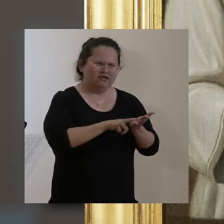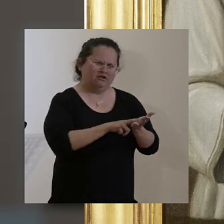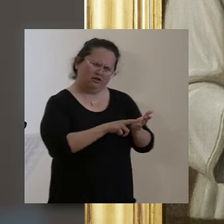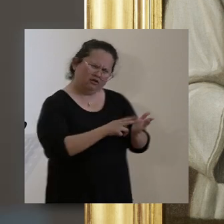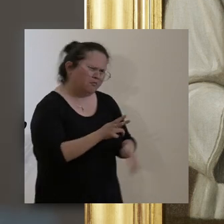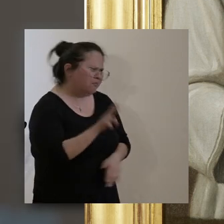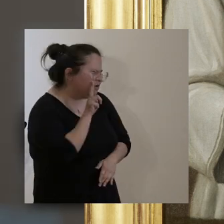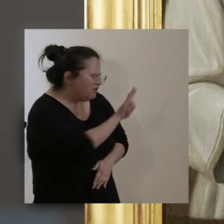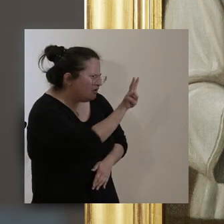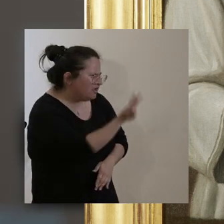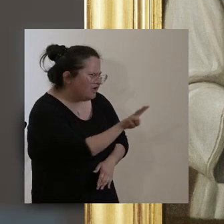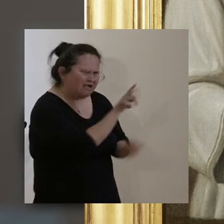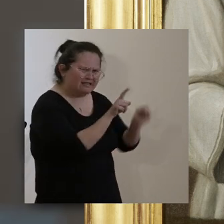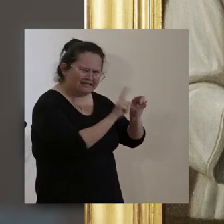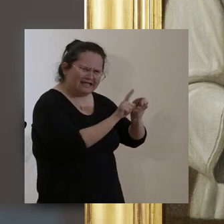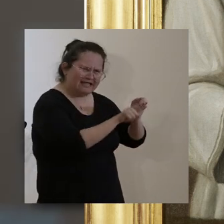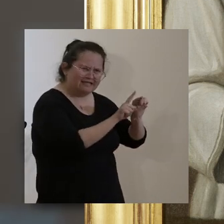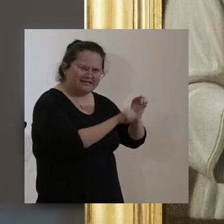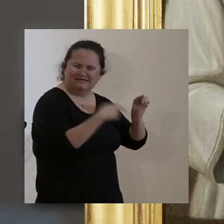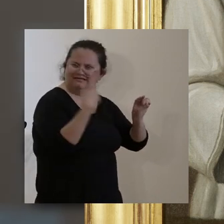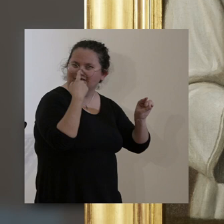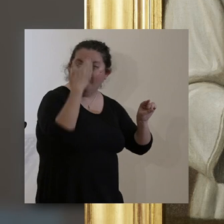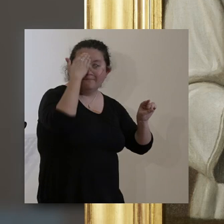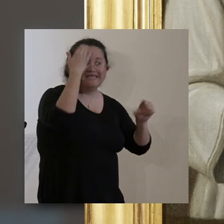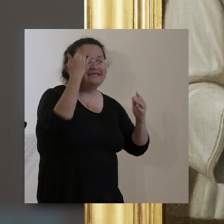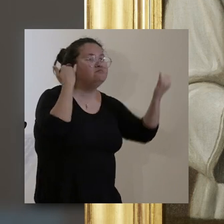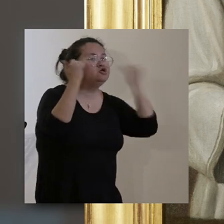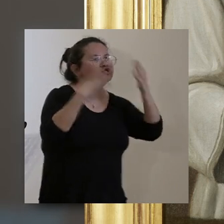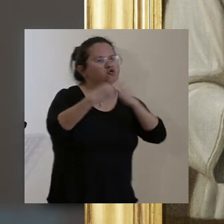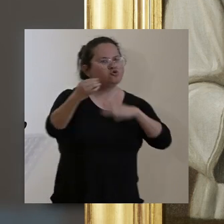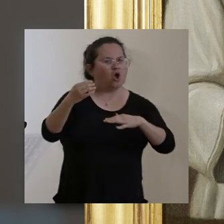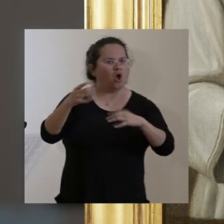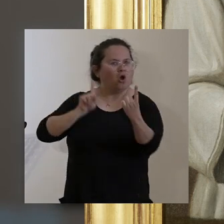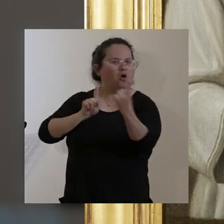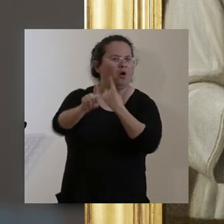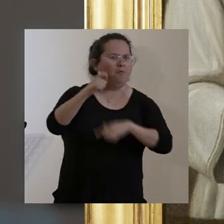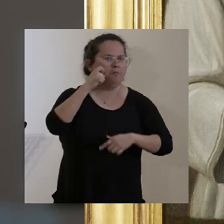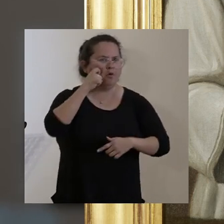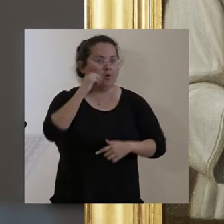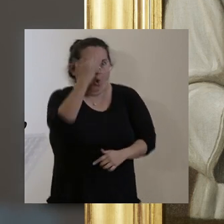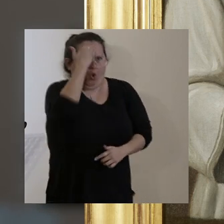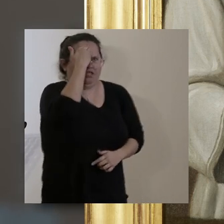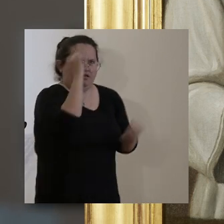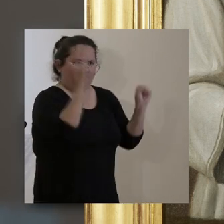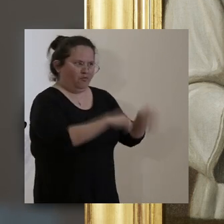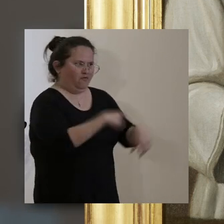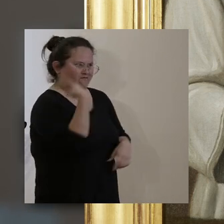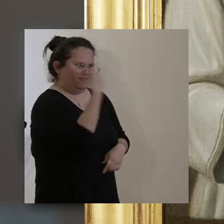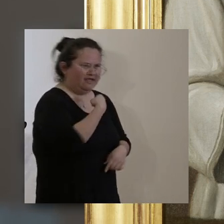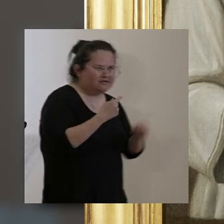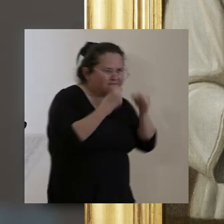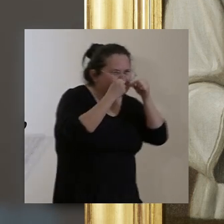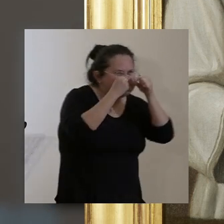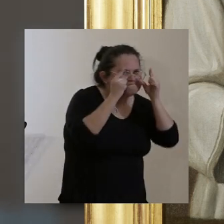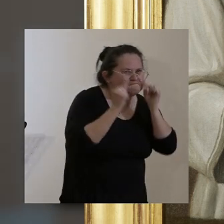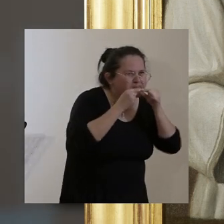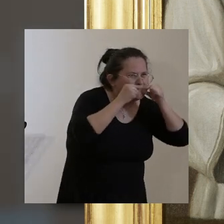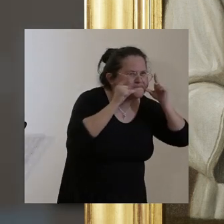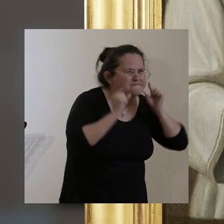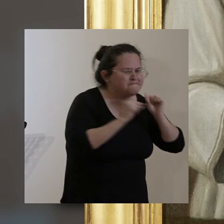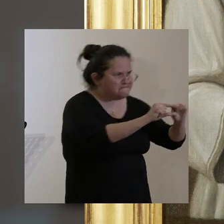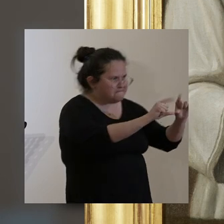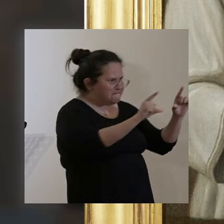que vous la croisez, vous pourriez presque la reconnaître. Le nez a une forme particulière, l'ourlet de la bouche aussi.